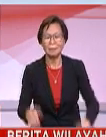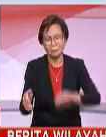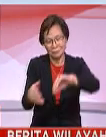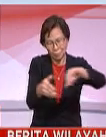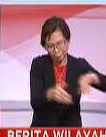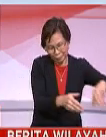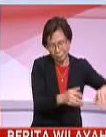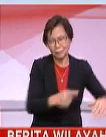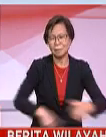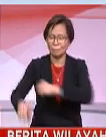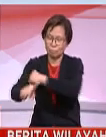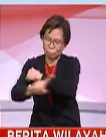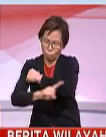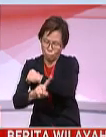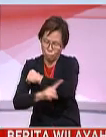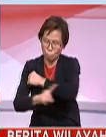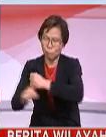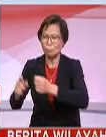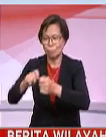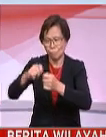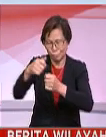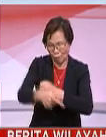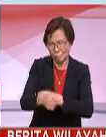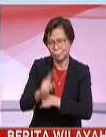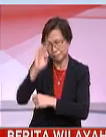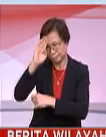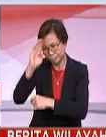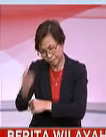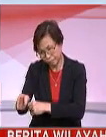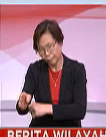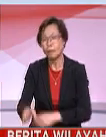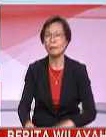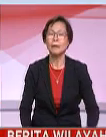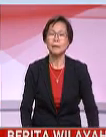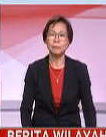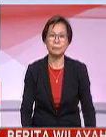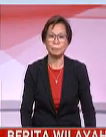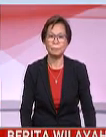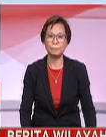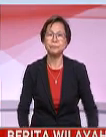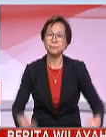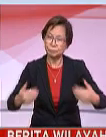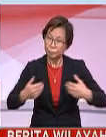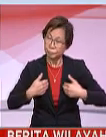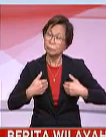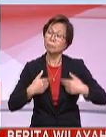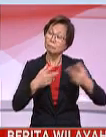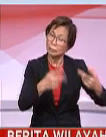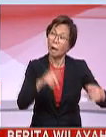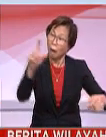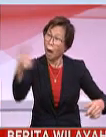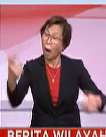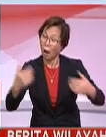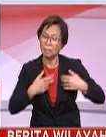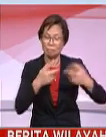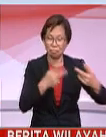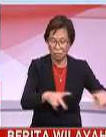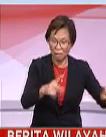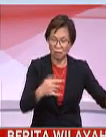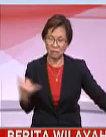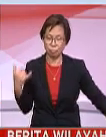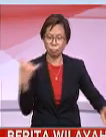ambil tindakan tambah. Selain daripada itu, ada juga premis bila kita